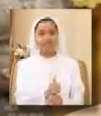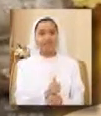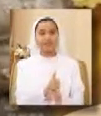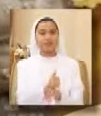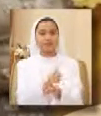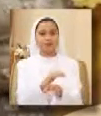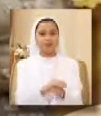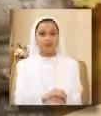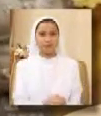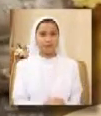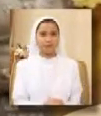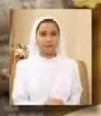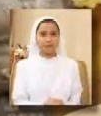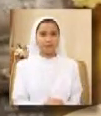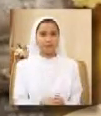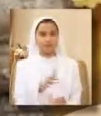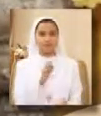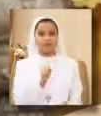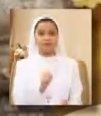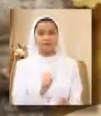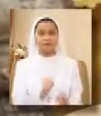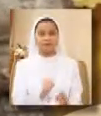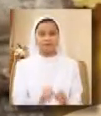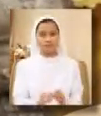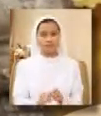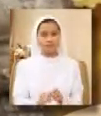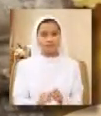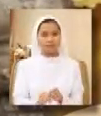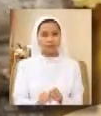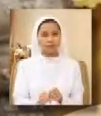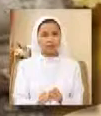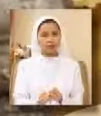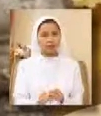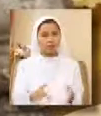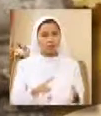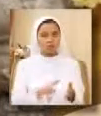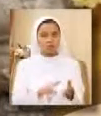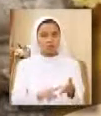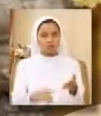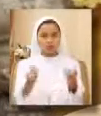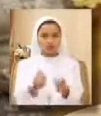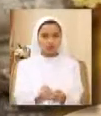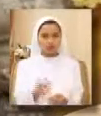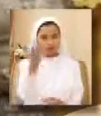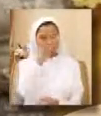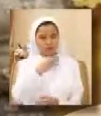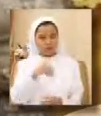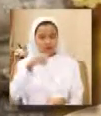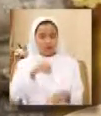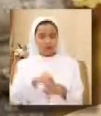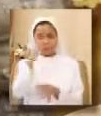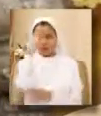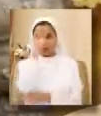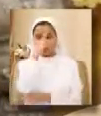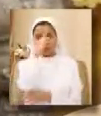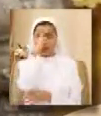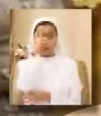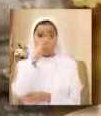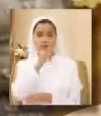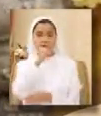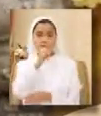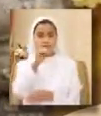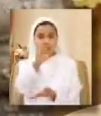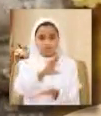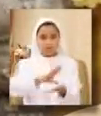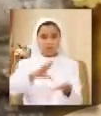ang magkagandaan sa ang Rome, you know, yan ay center din ng mga studies na maraming mga